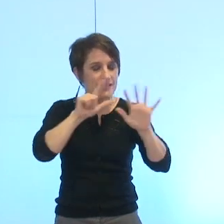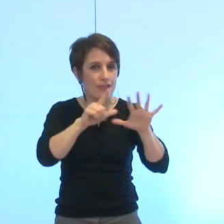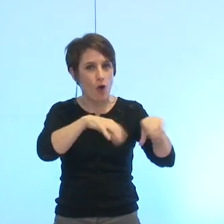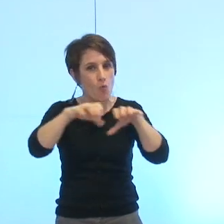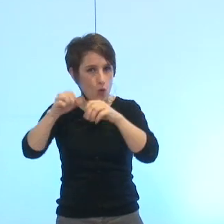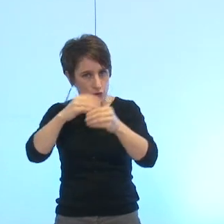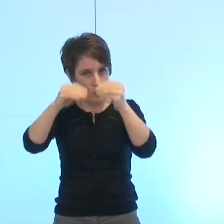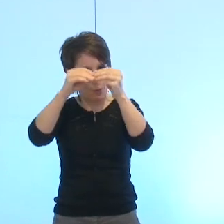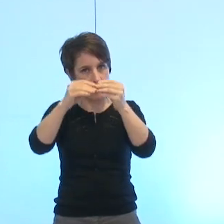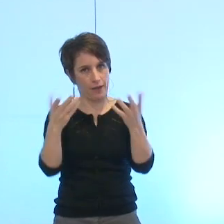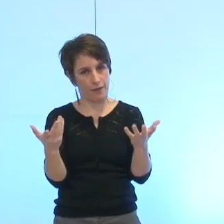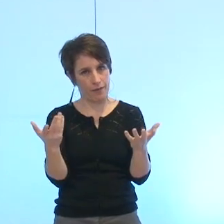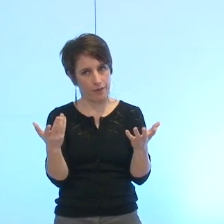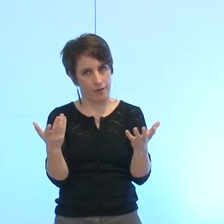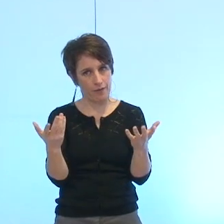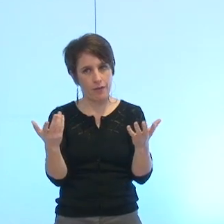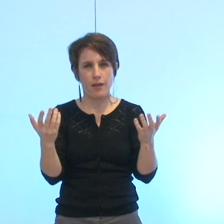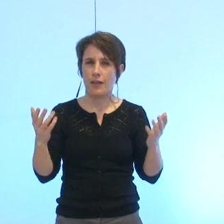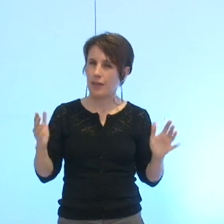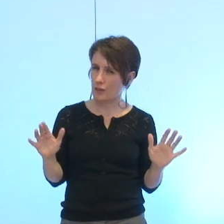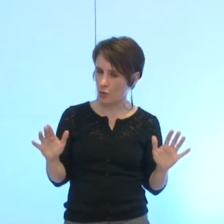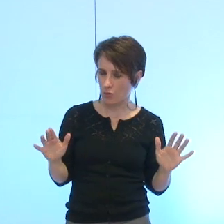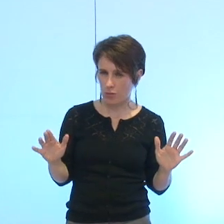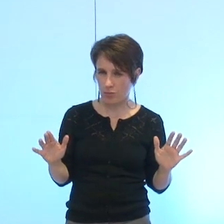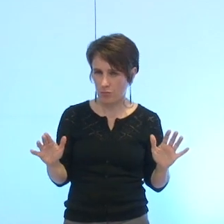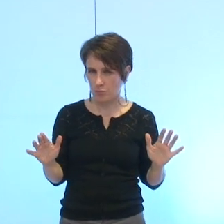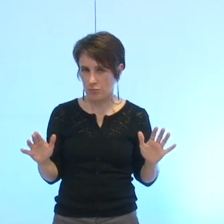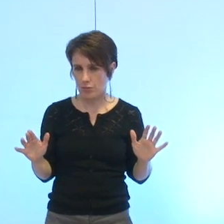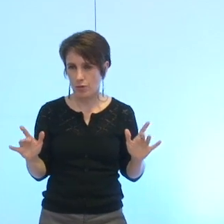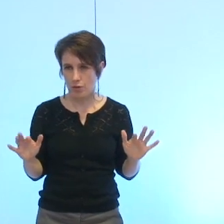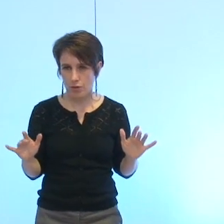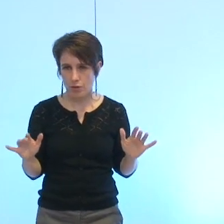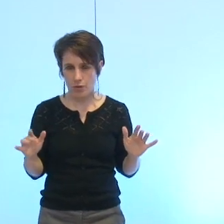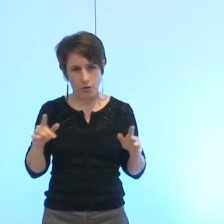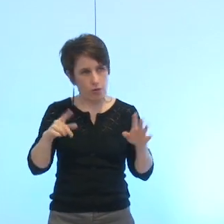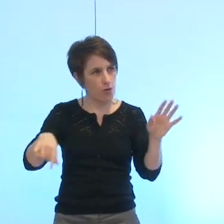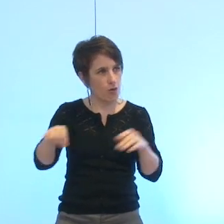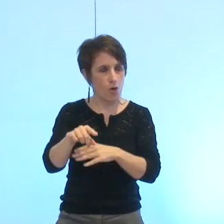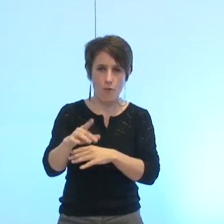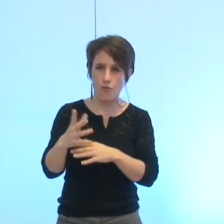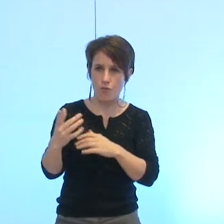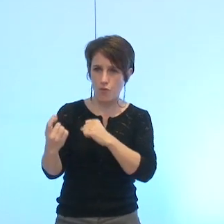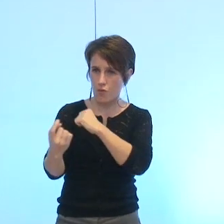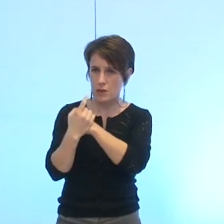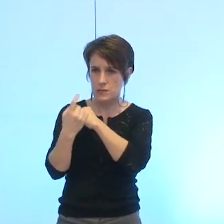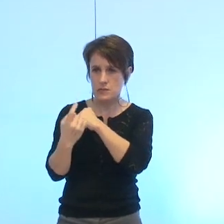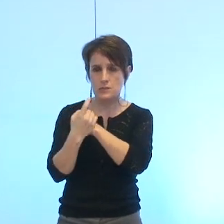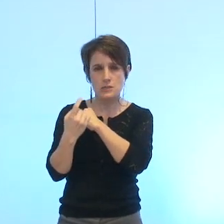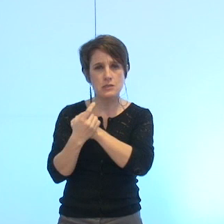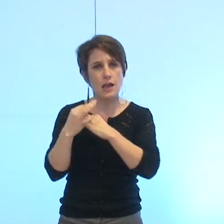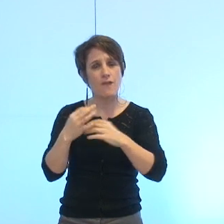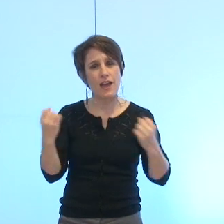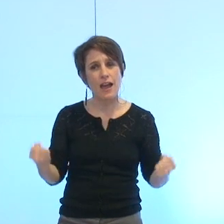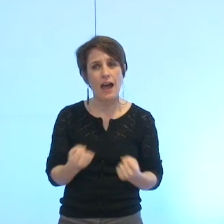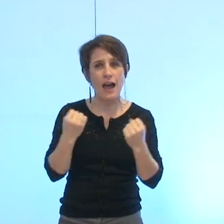supplémentaires et vu que la critique et justifié par rapport aux animateurs périscolaires était que c'était